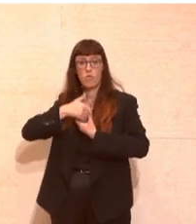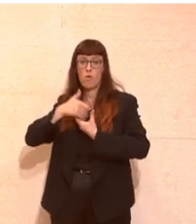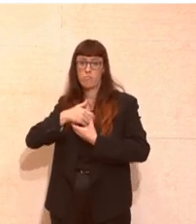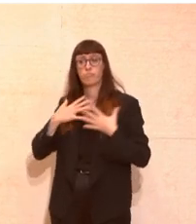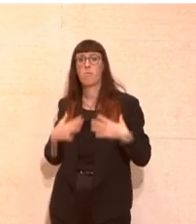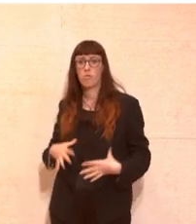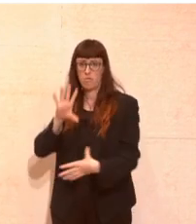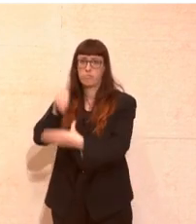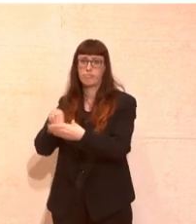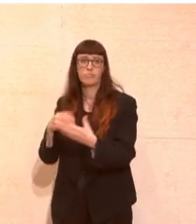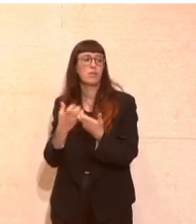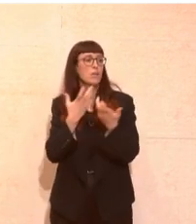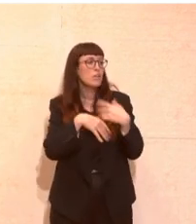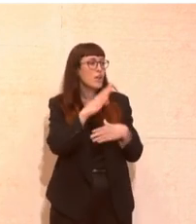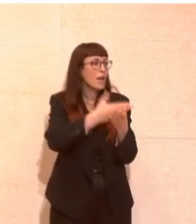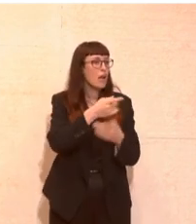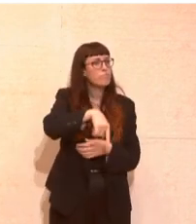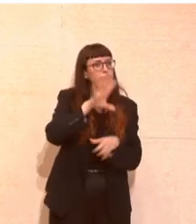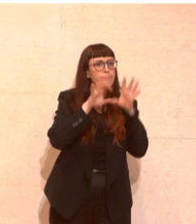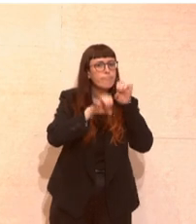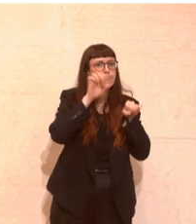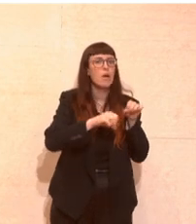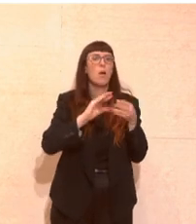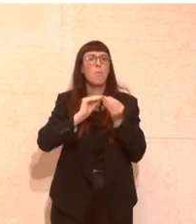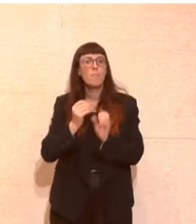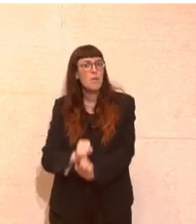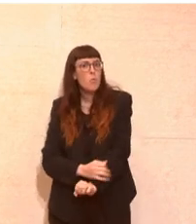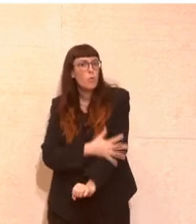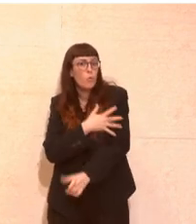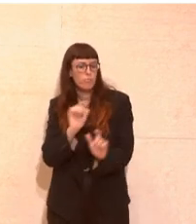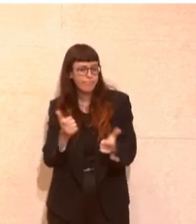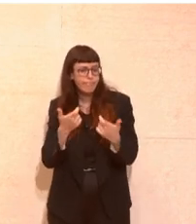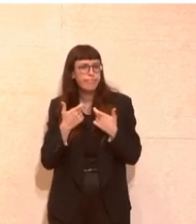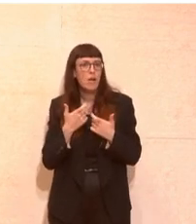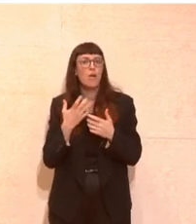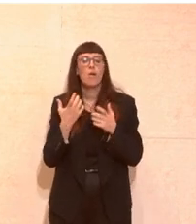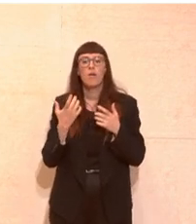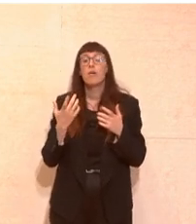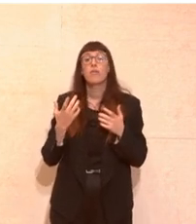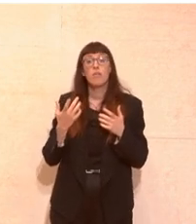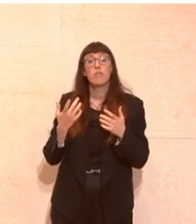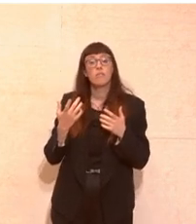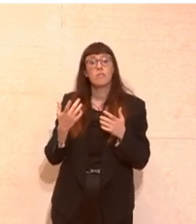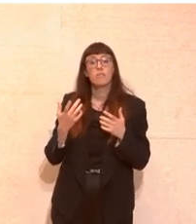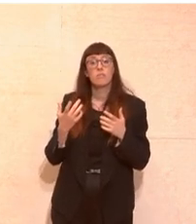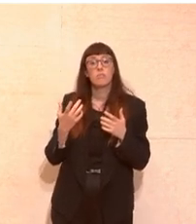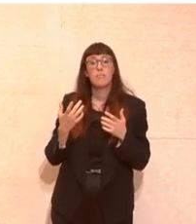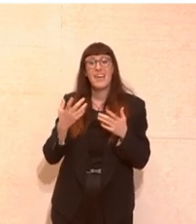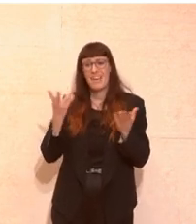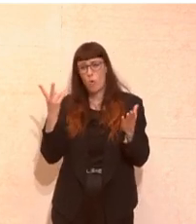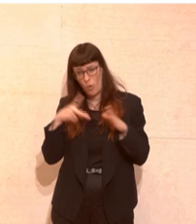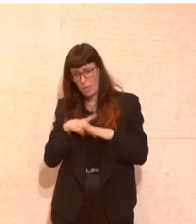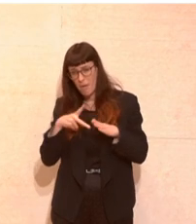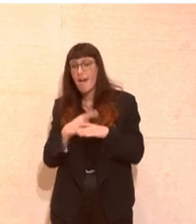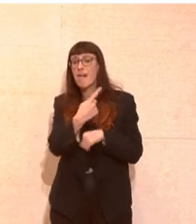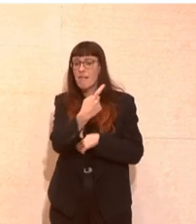beaucoup dans les classes, les troubles de la régulation émotionnelle, etc., mais que les troubles du neurodéveloppement sont associés à les troubles du sommeil, et il y a un lien